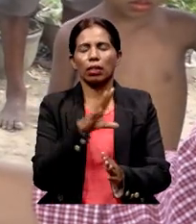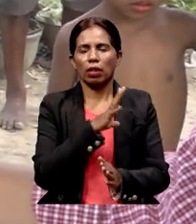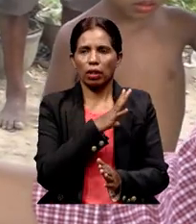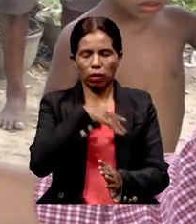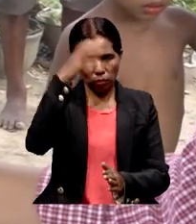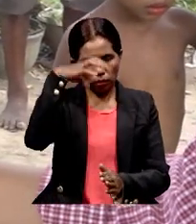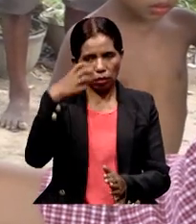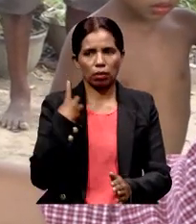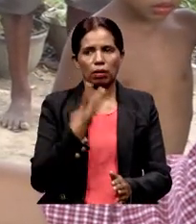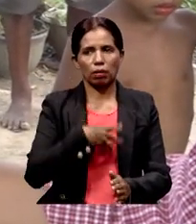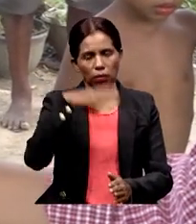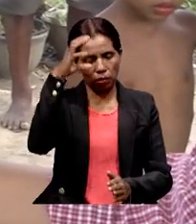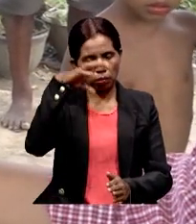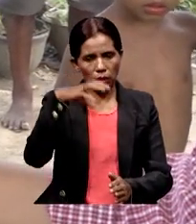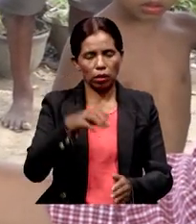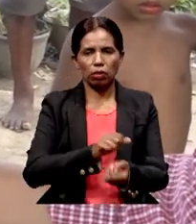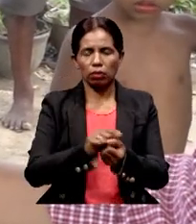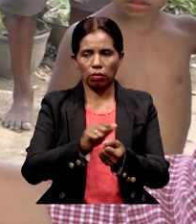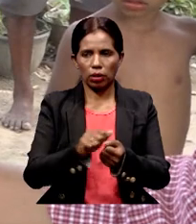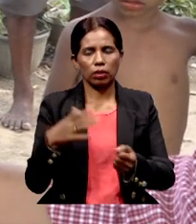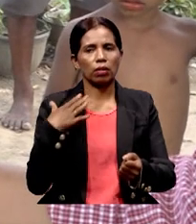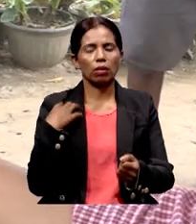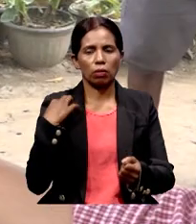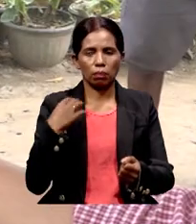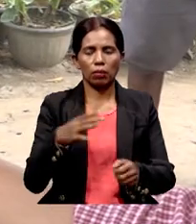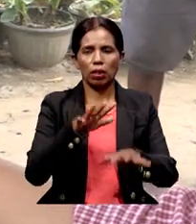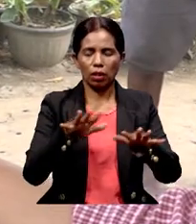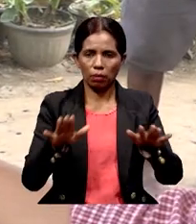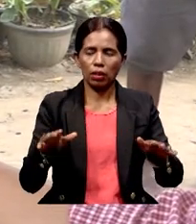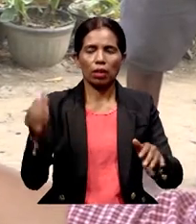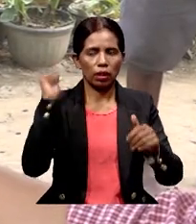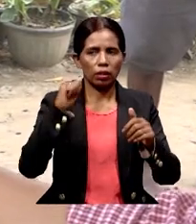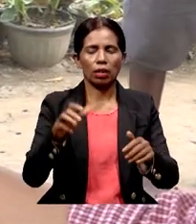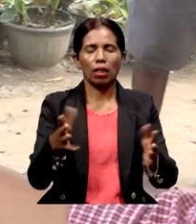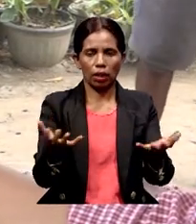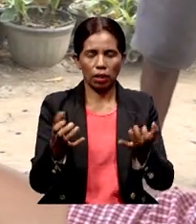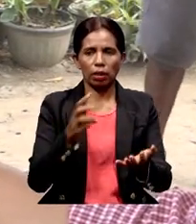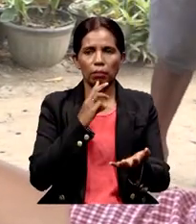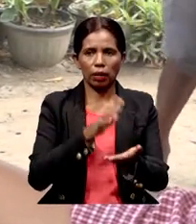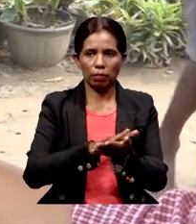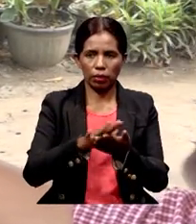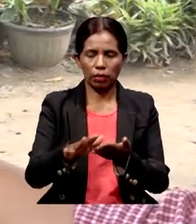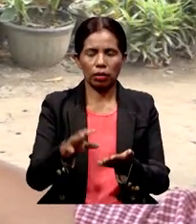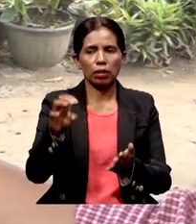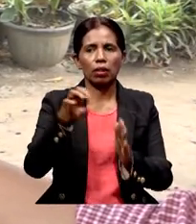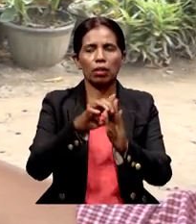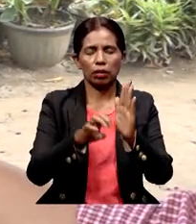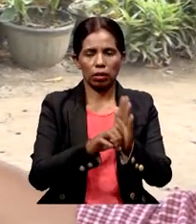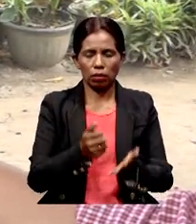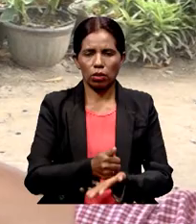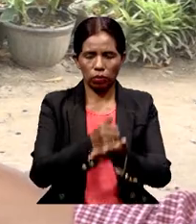antam lori udan be ma fase Eropa sel ne, labari karis. Bakarak dia be mos ne tenge, stadu tau mata ne tik ba ami